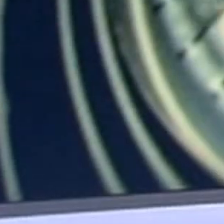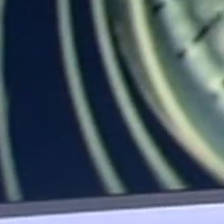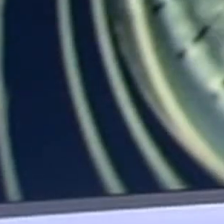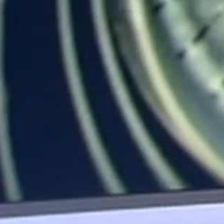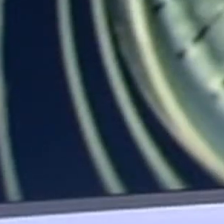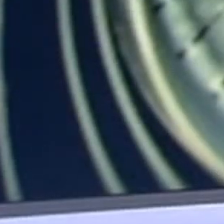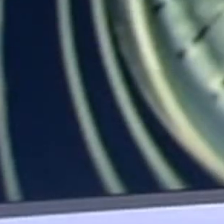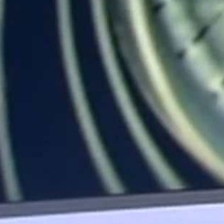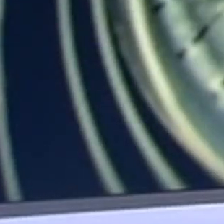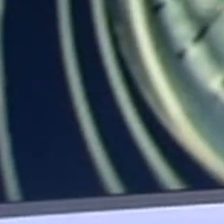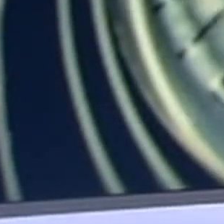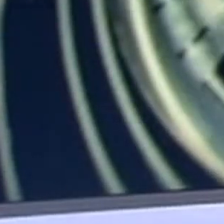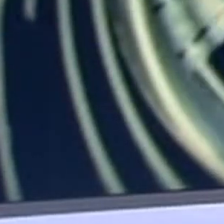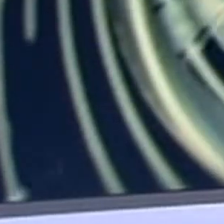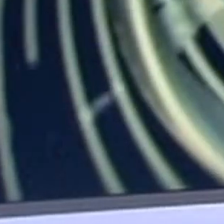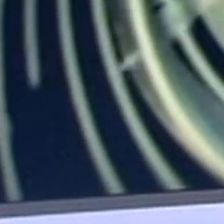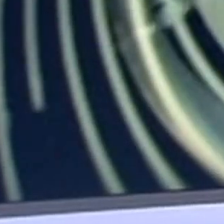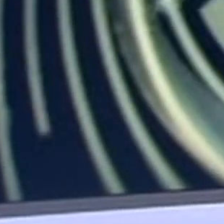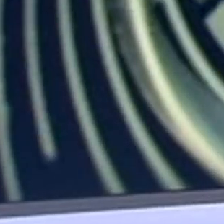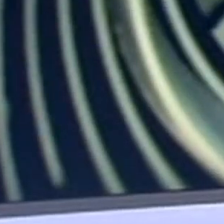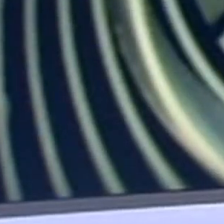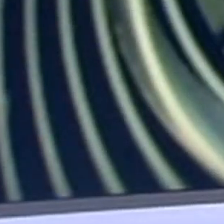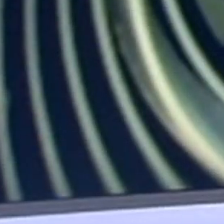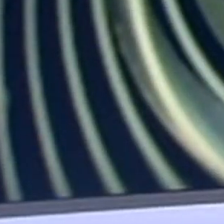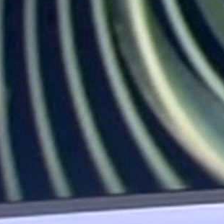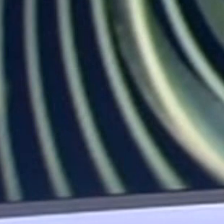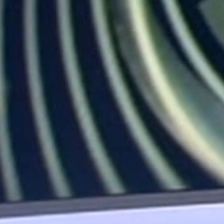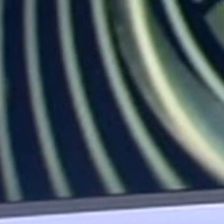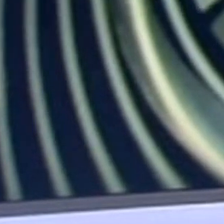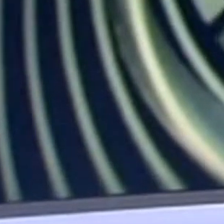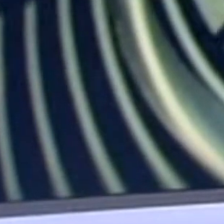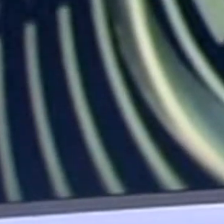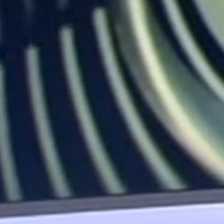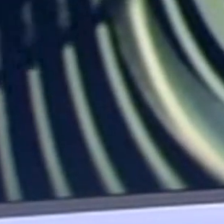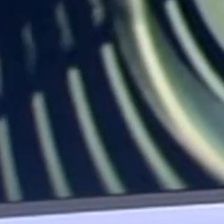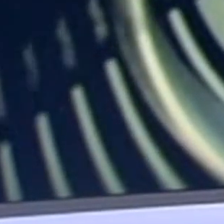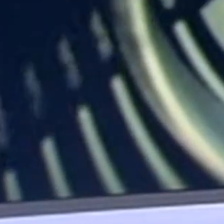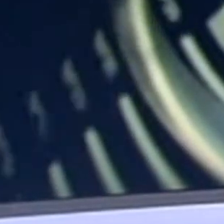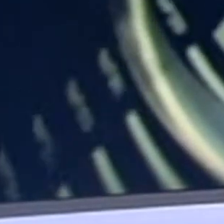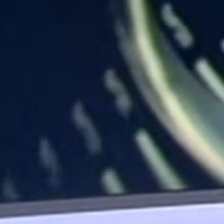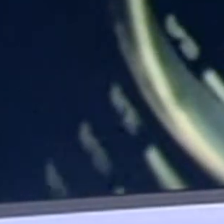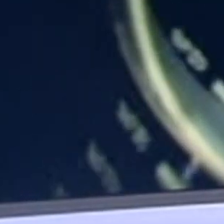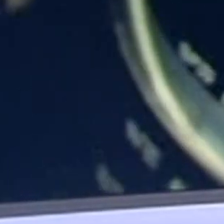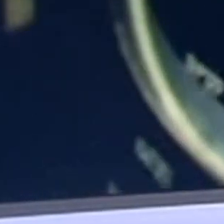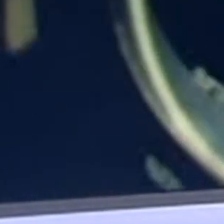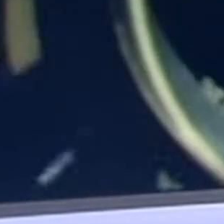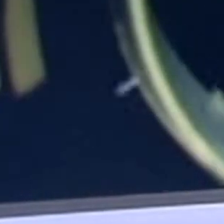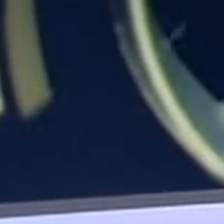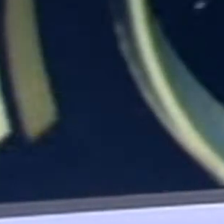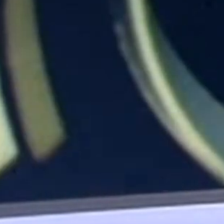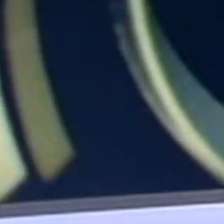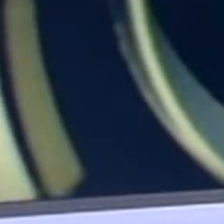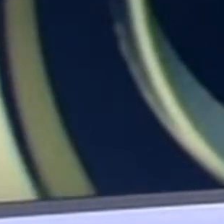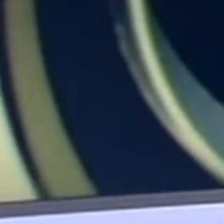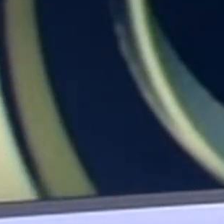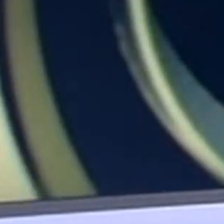وتستضيف جامعات الدول العربية الاجتماع 22 للجنة الإجراءات والمعلومات التابعة لإدارة